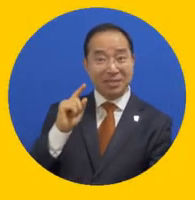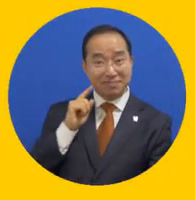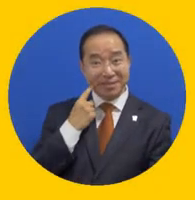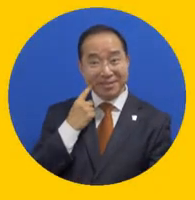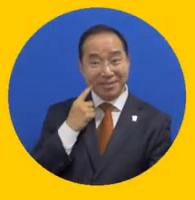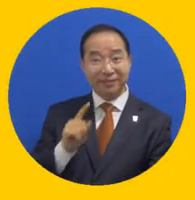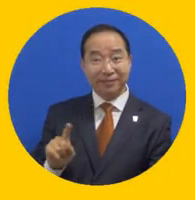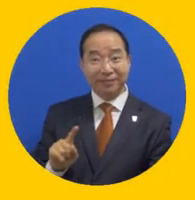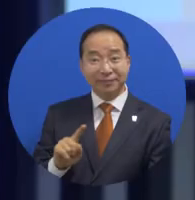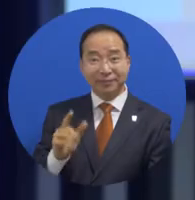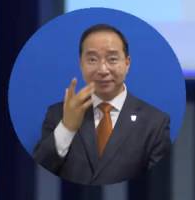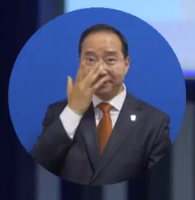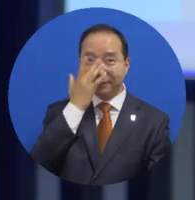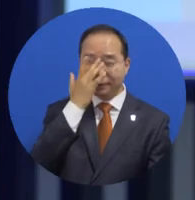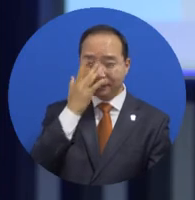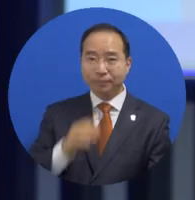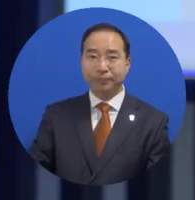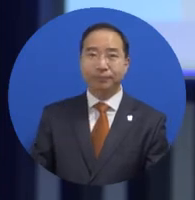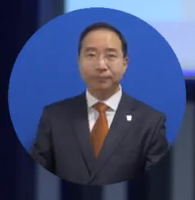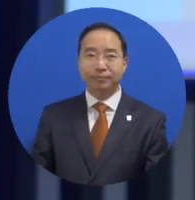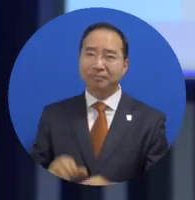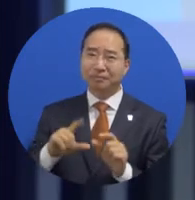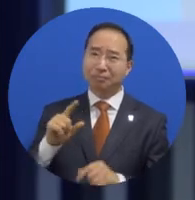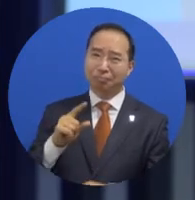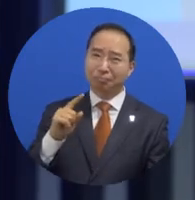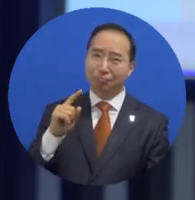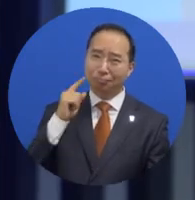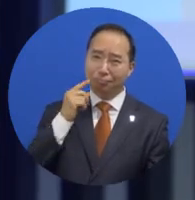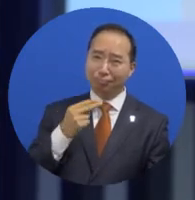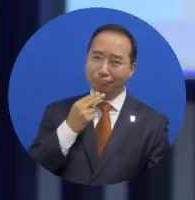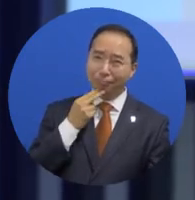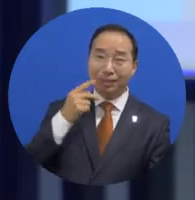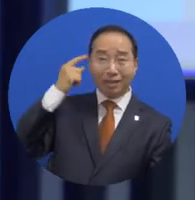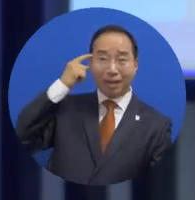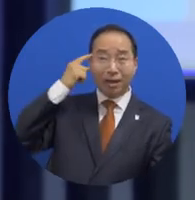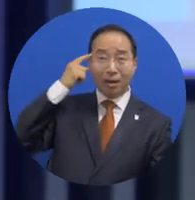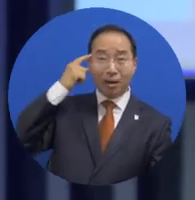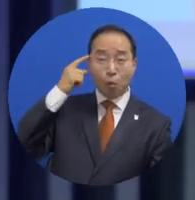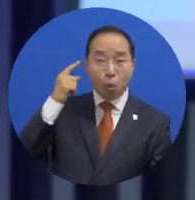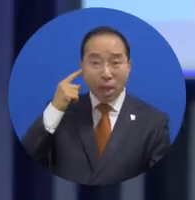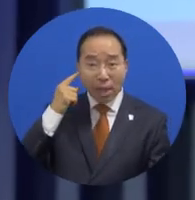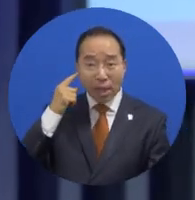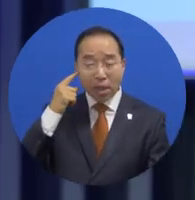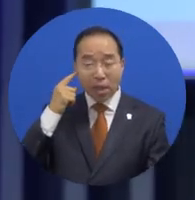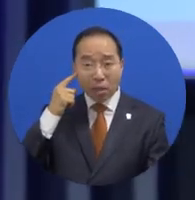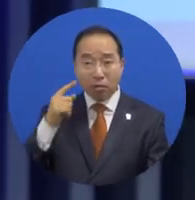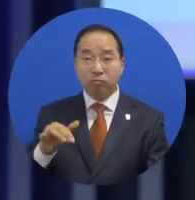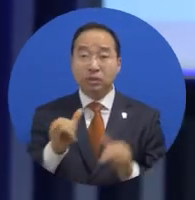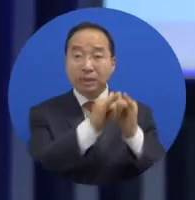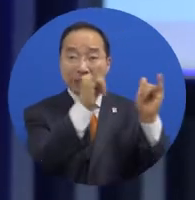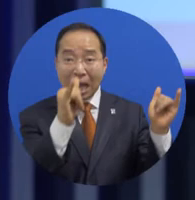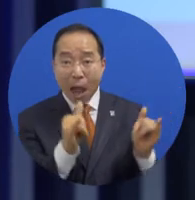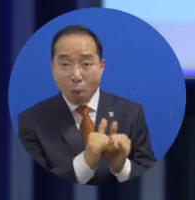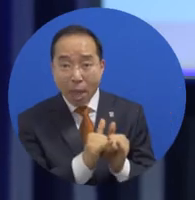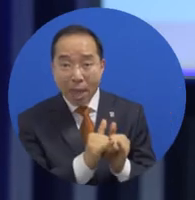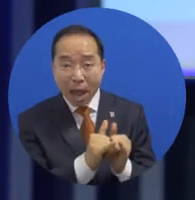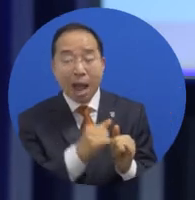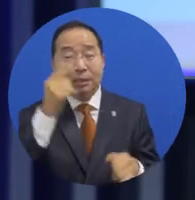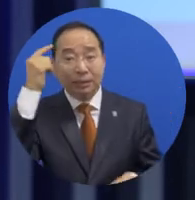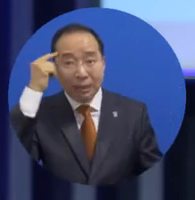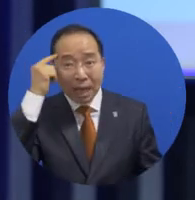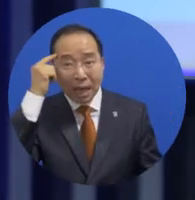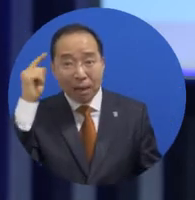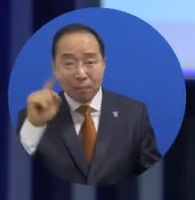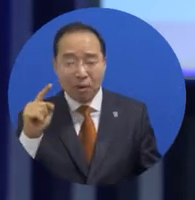예쁘세요? 아마 대부분은 안 예쁘다는 생각을 하실 거예요. 왜냐하면 우리 사회가 우리